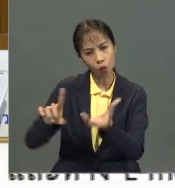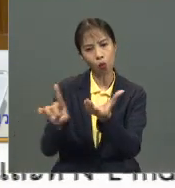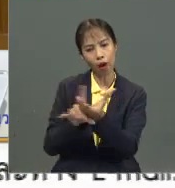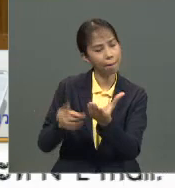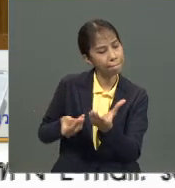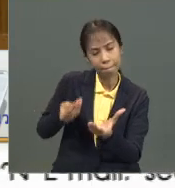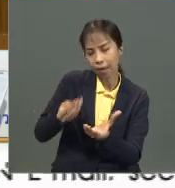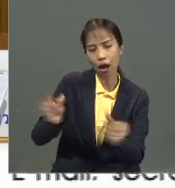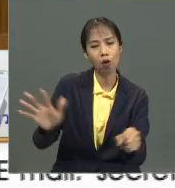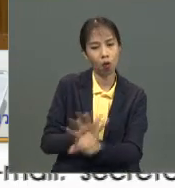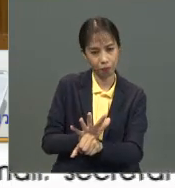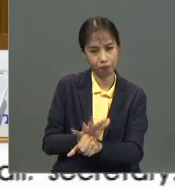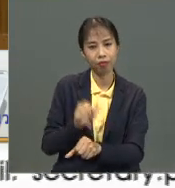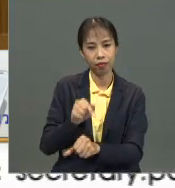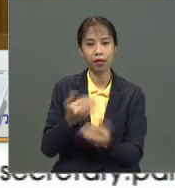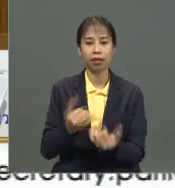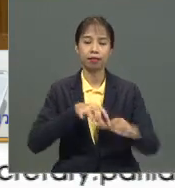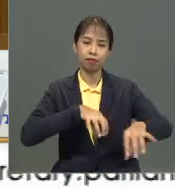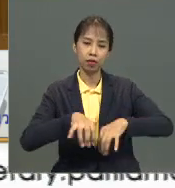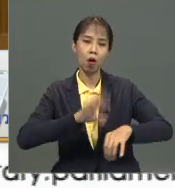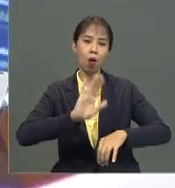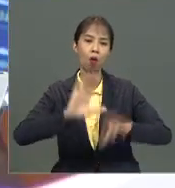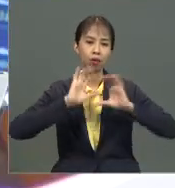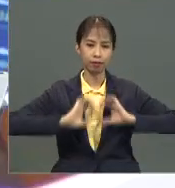มาณและผลสัมฤทธิ์ในการบริหารจัดการภาครั